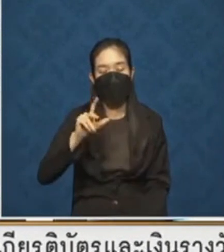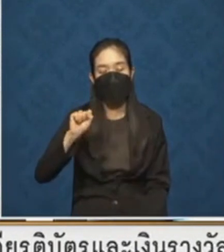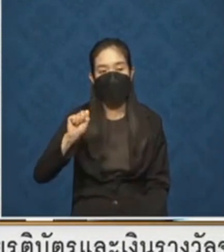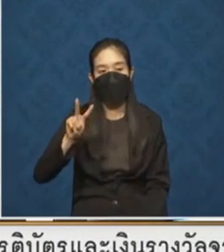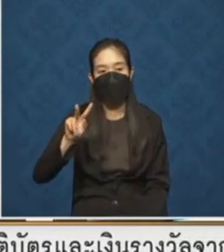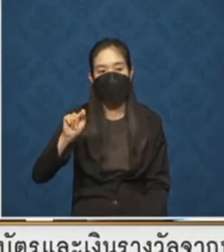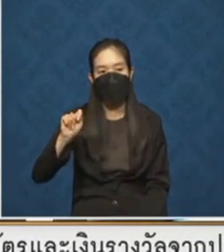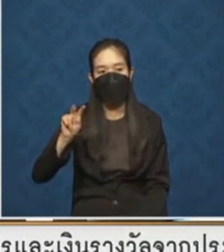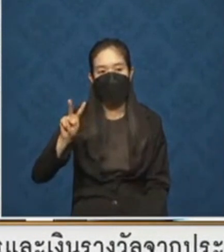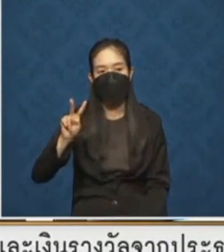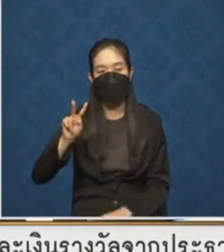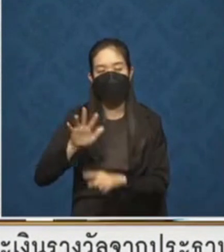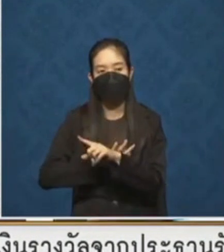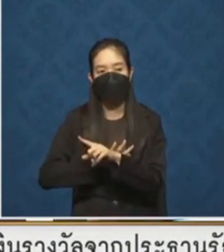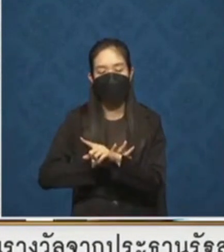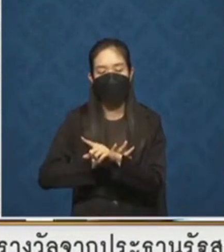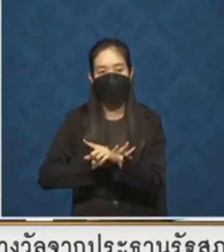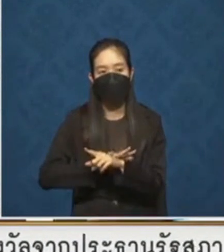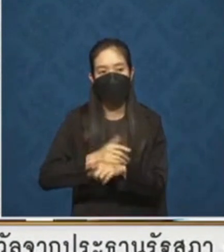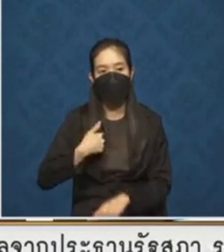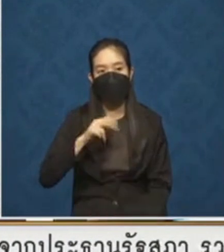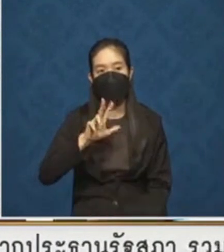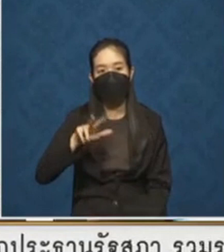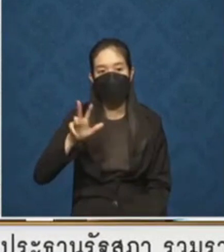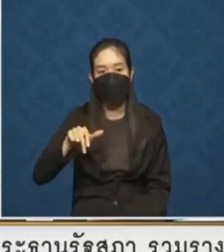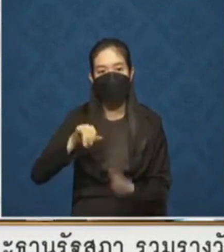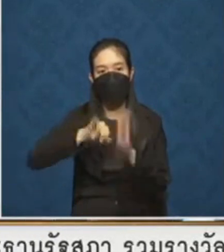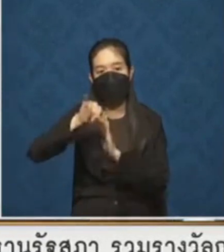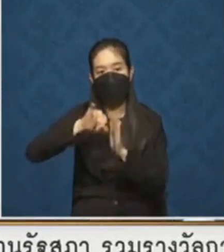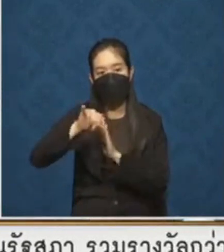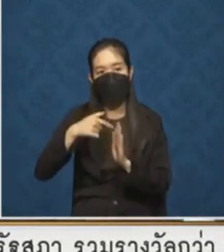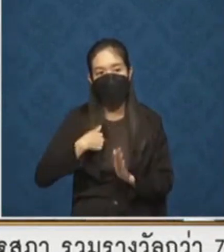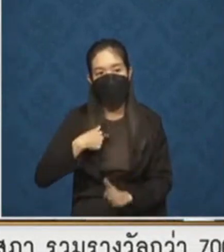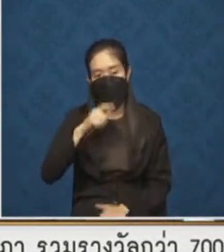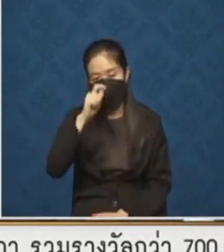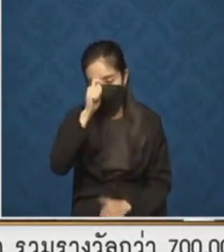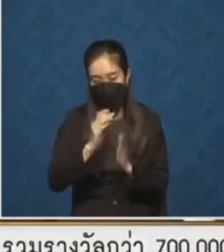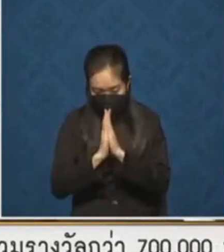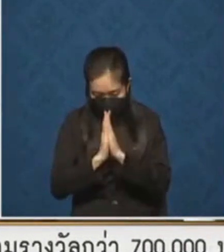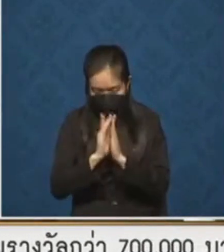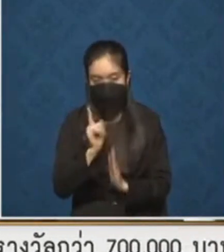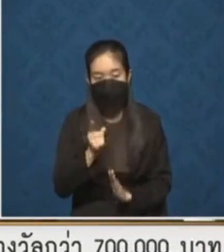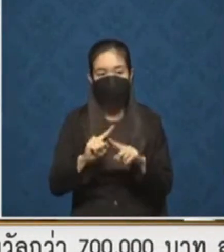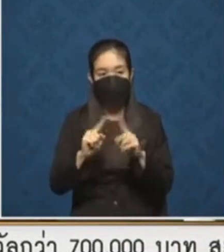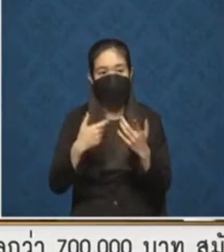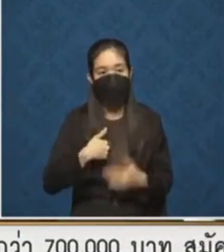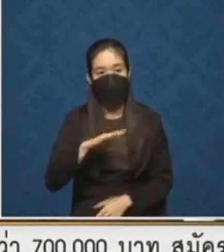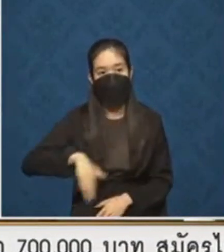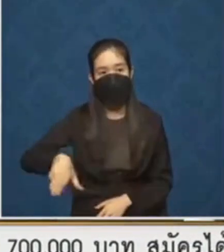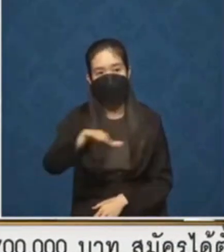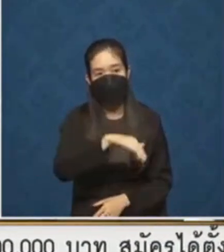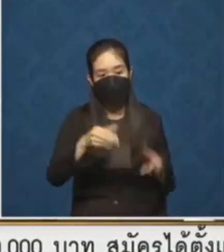ีการพิจารณากักคือเรื่ของปกาศ คณะกรมการตรจเงินแนดินเรื่องนโยบายการตวเงินแนดินของปิกประมาณ 2,565